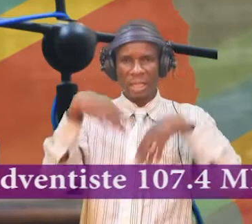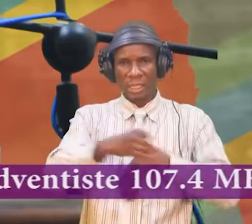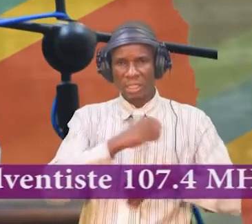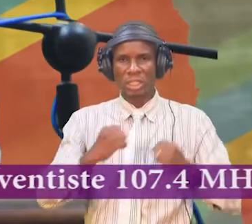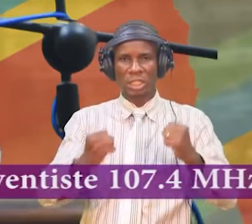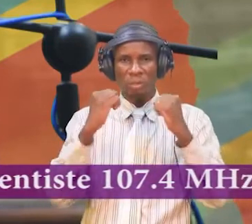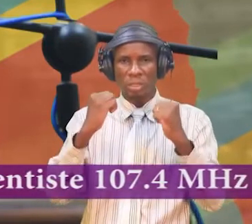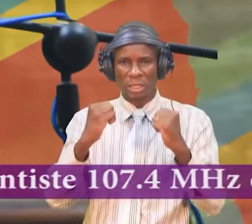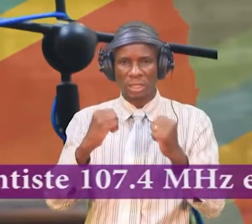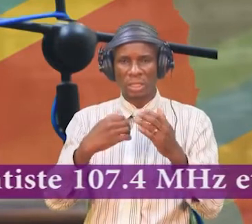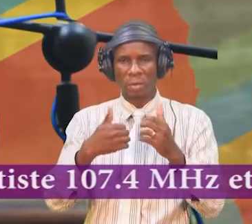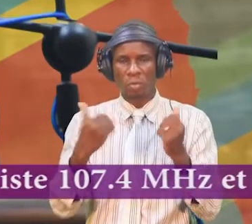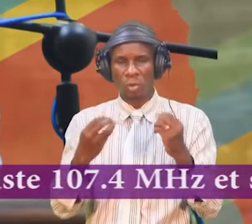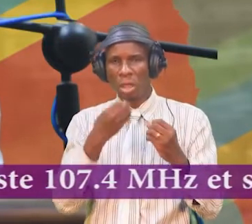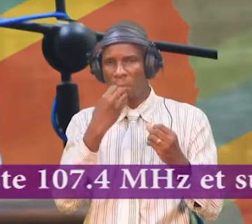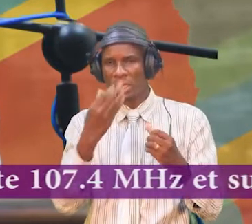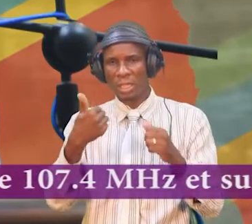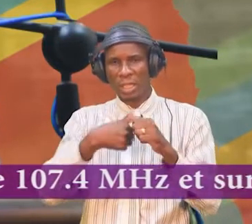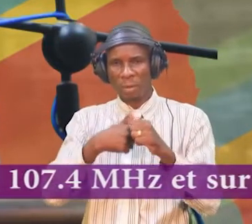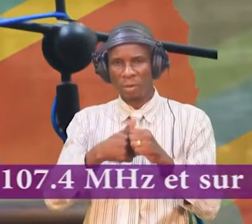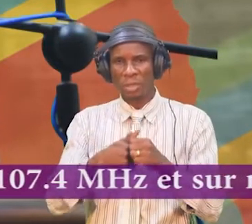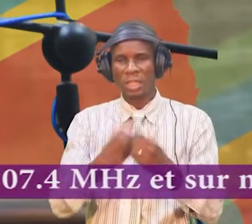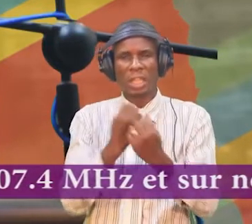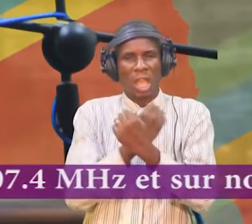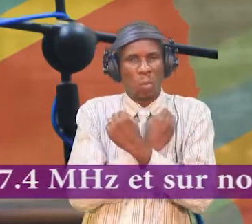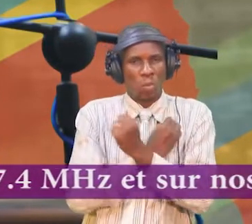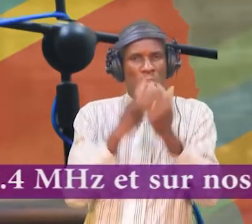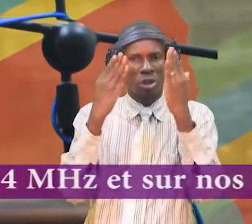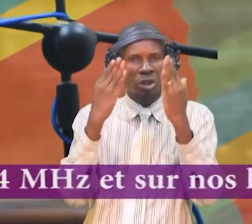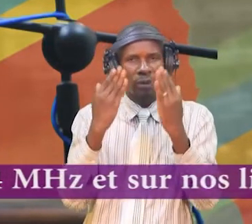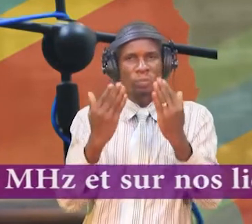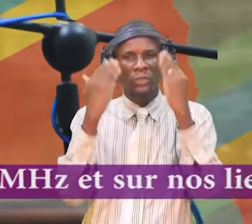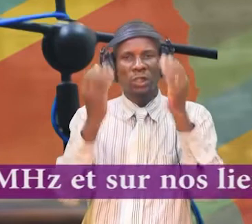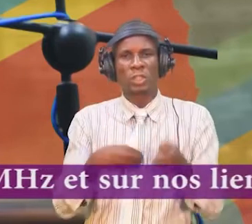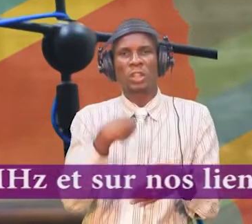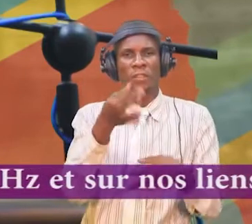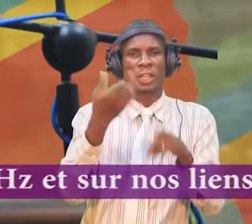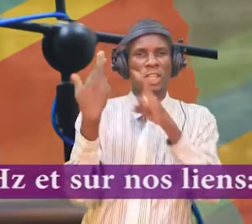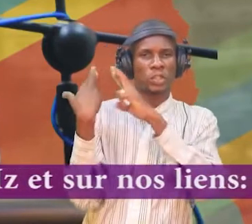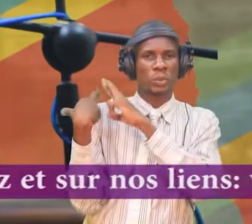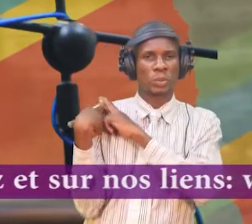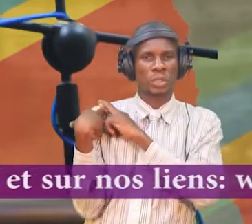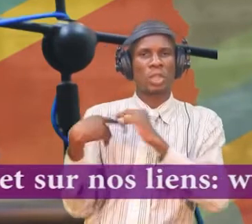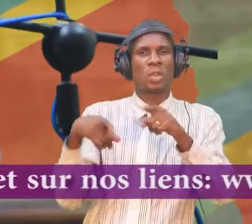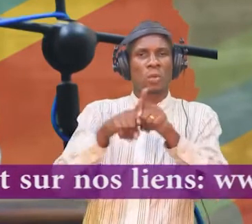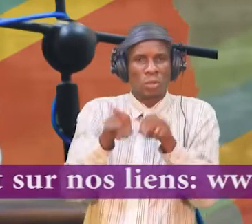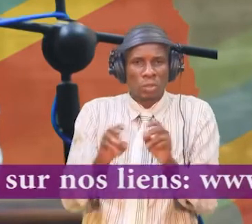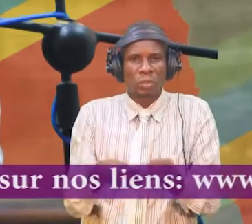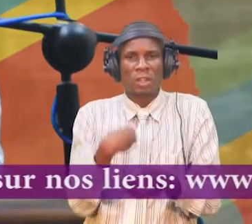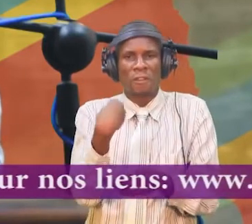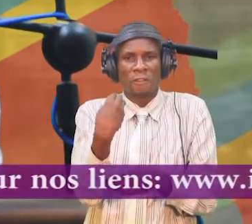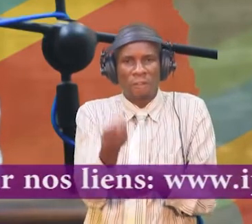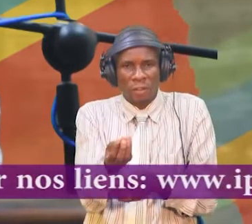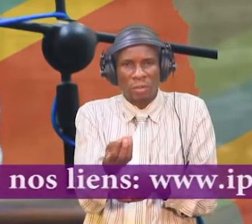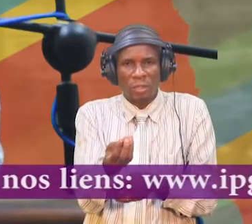mabe akosalaka bikamwa kasi na ndenge ya mabe. Une autre responsabilité et qu'on est en train de placer dans de bonnes conditions. Oyo ba yeba